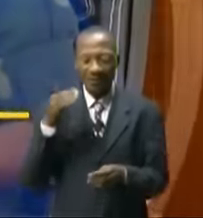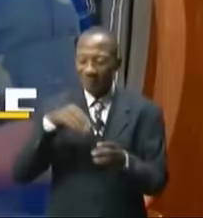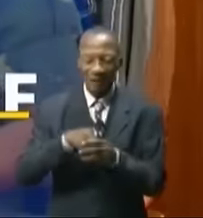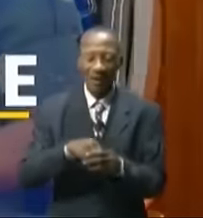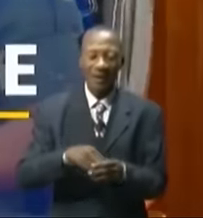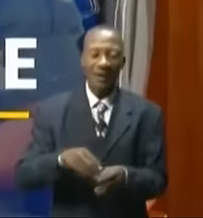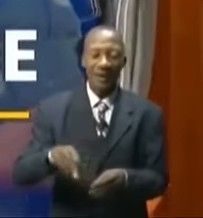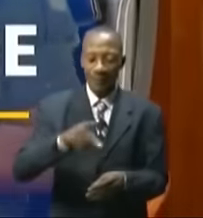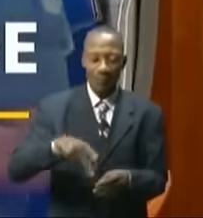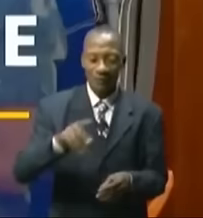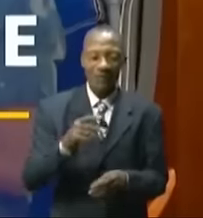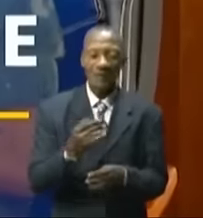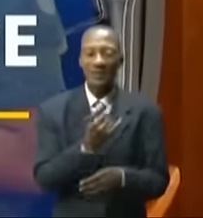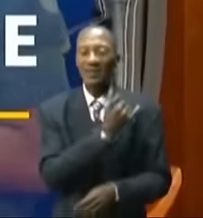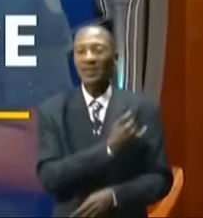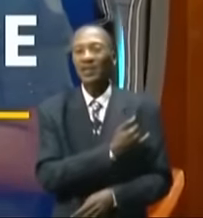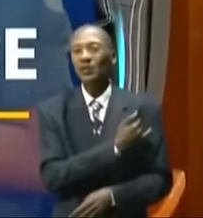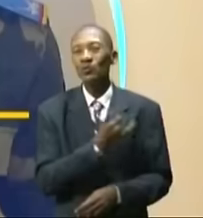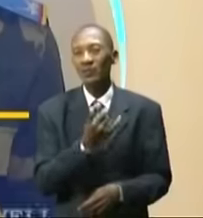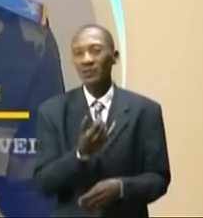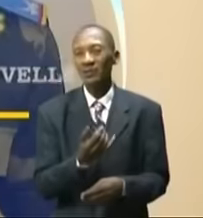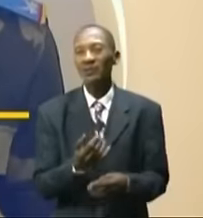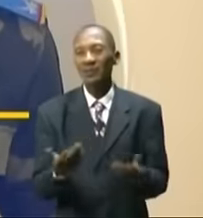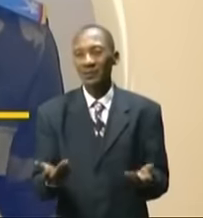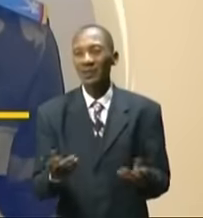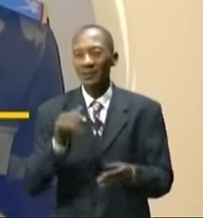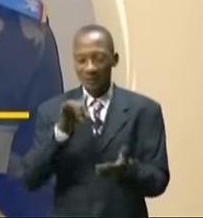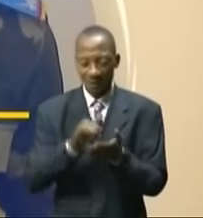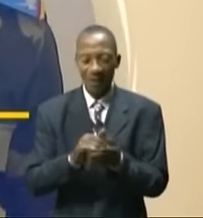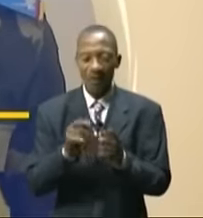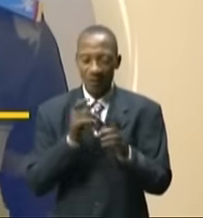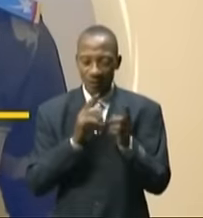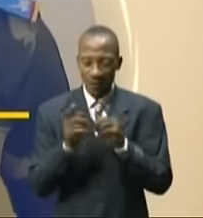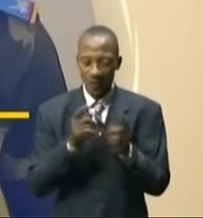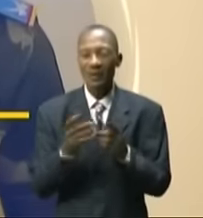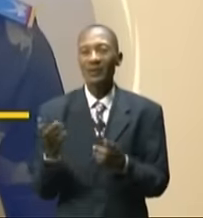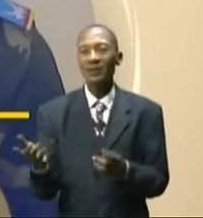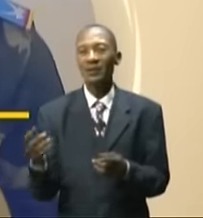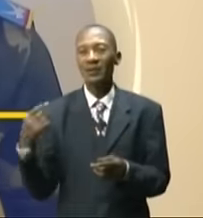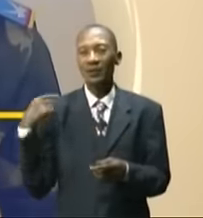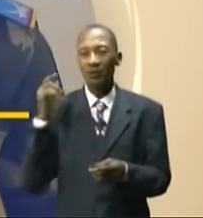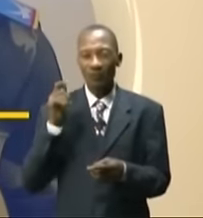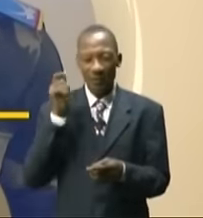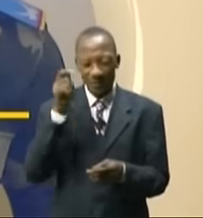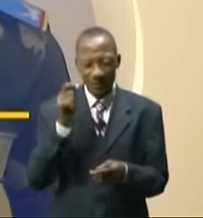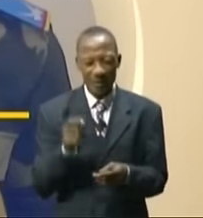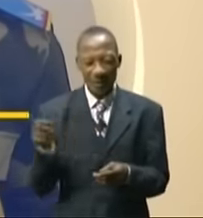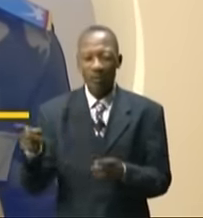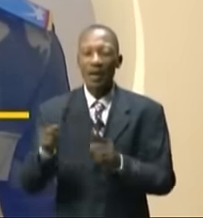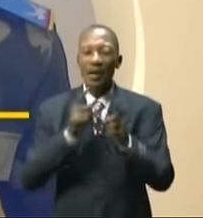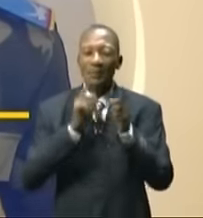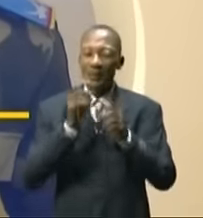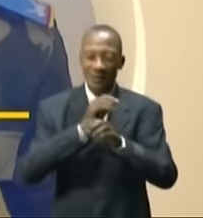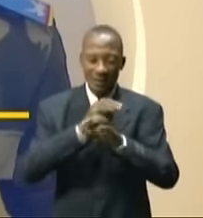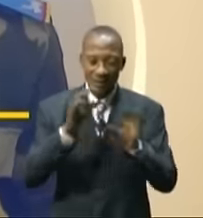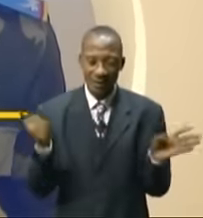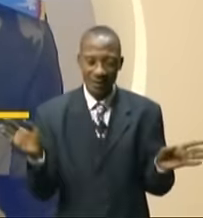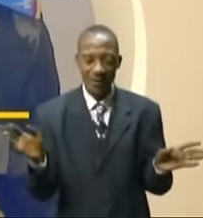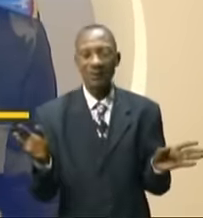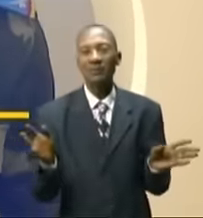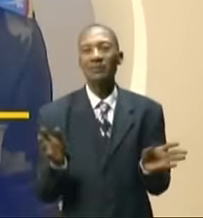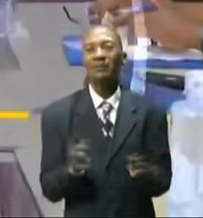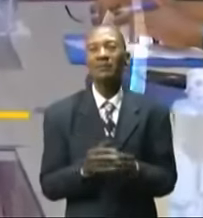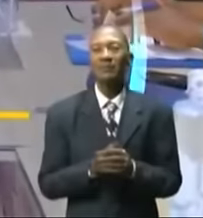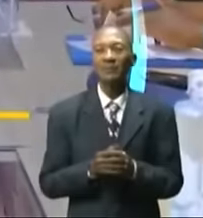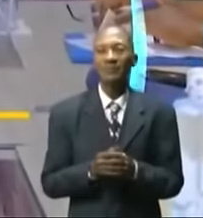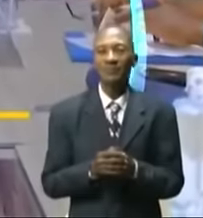attaque de civils en moins d'une semaine dans cette province. Trop haut, le gouverneur militaire de la province vient de hausser les tons et promet des poursuites pour